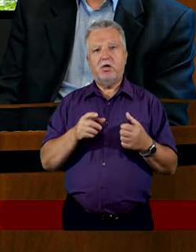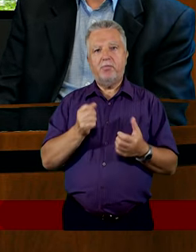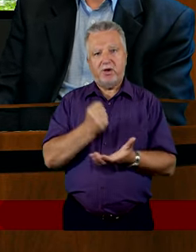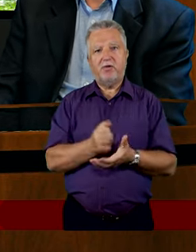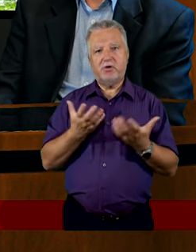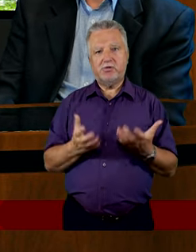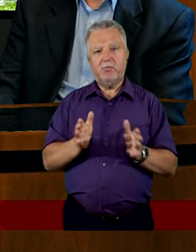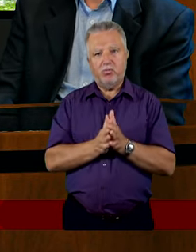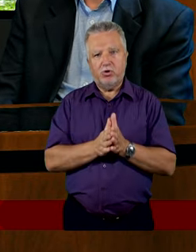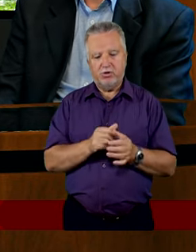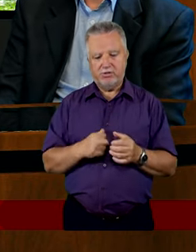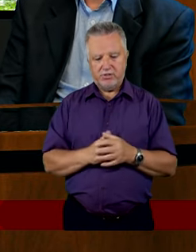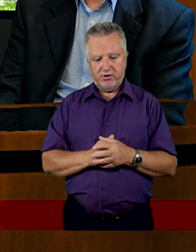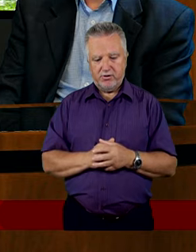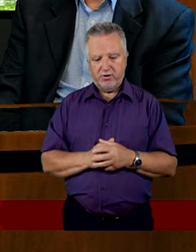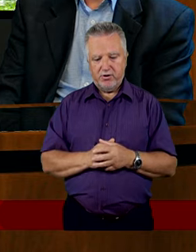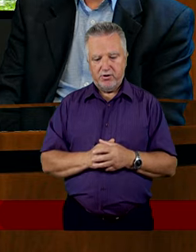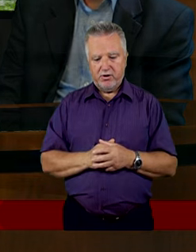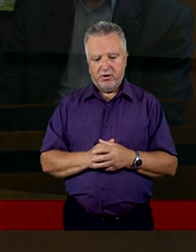sprawie chcemy też się modlić.